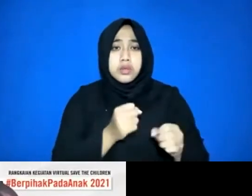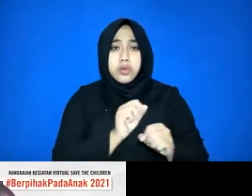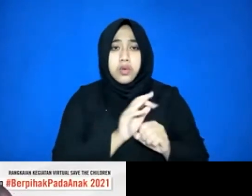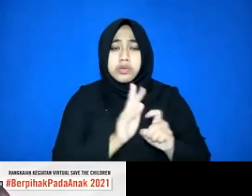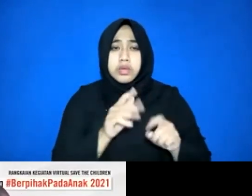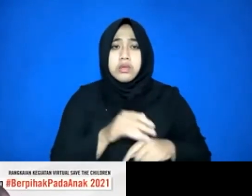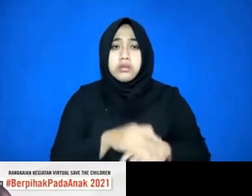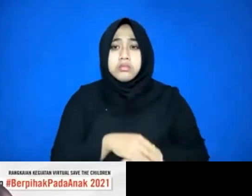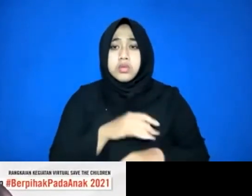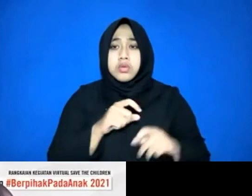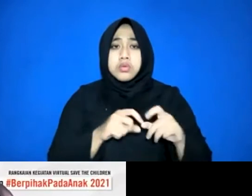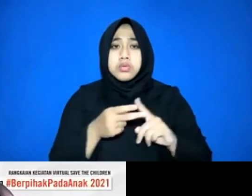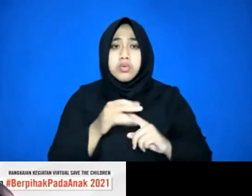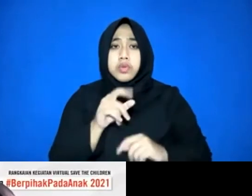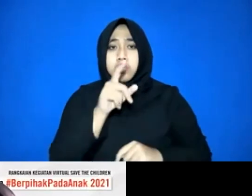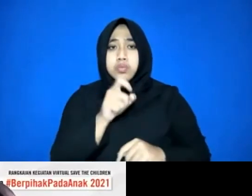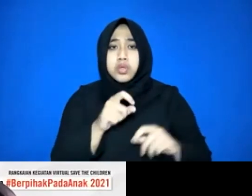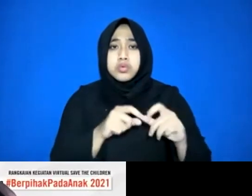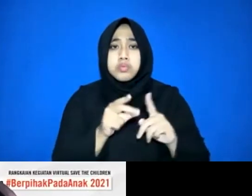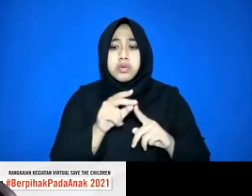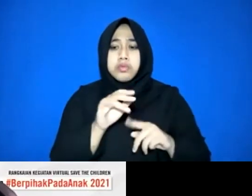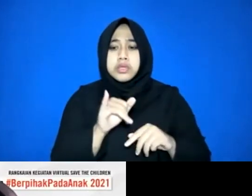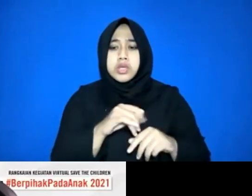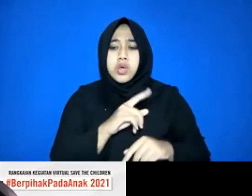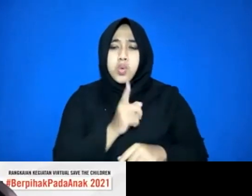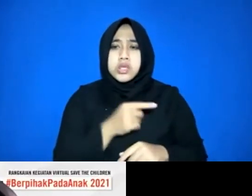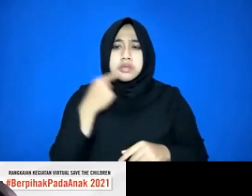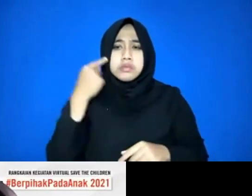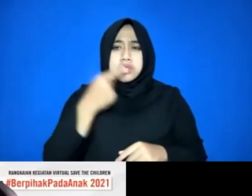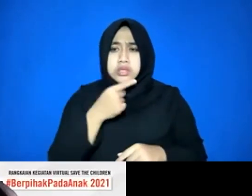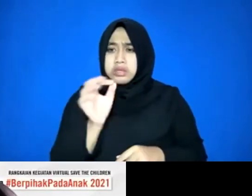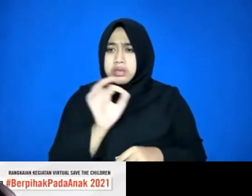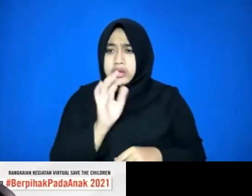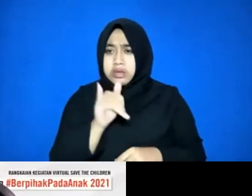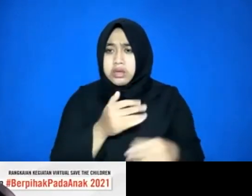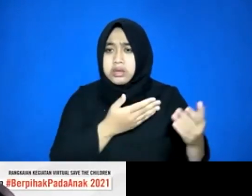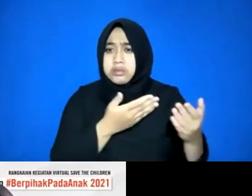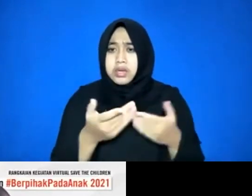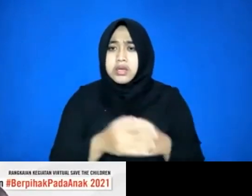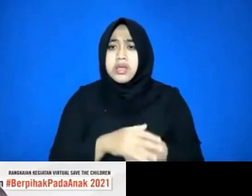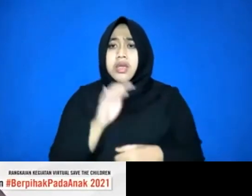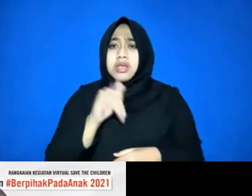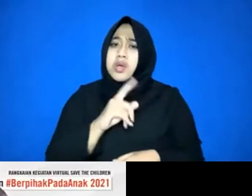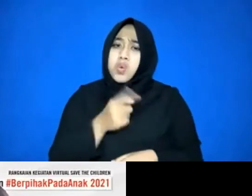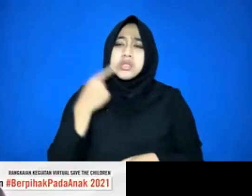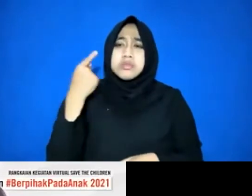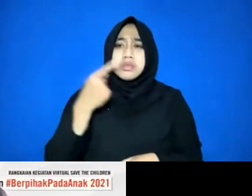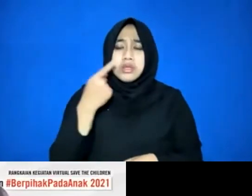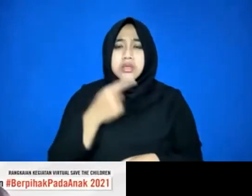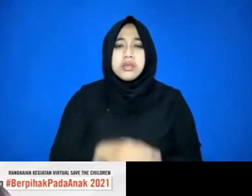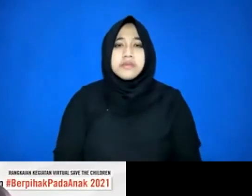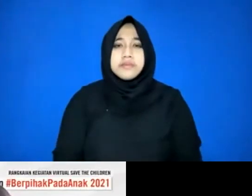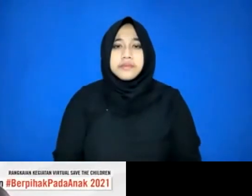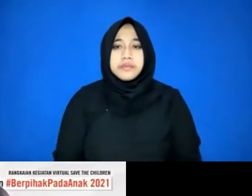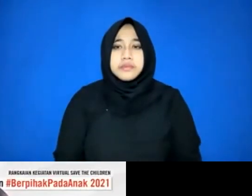Sofi merasa kebutuhan supervisi itu menjadi harus lebih sering nggak sih diberikan kepada pekerja sosial? Sering Mbak,